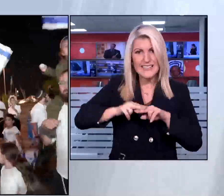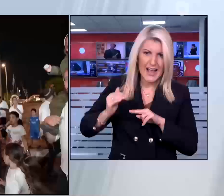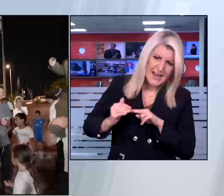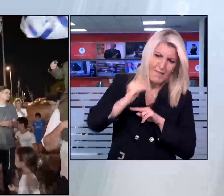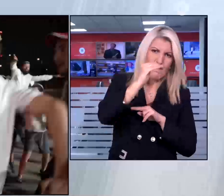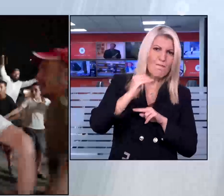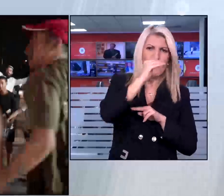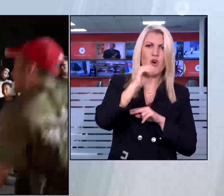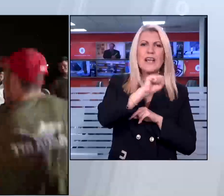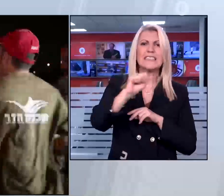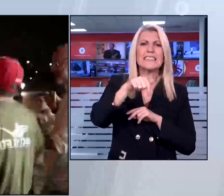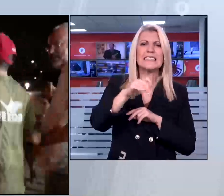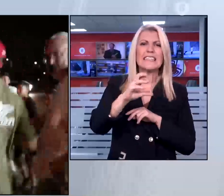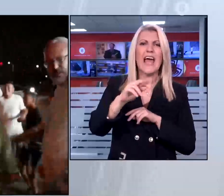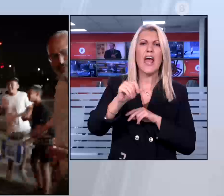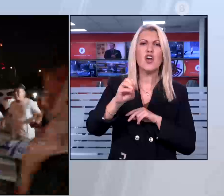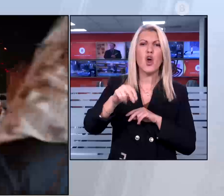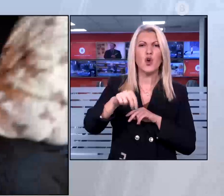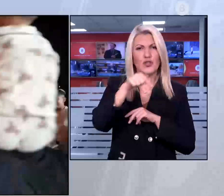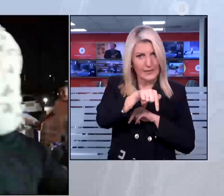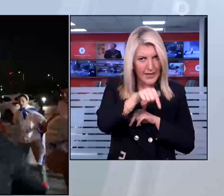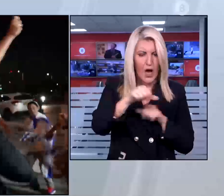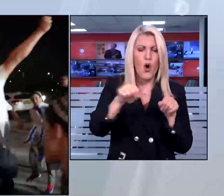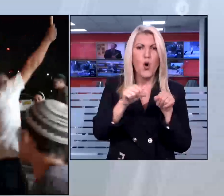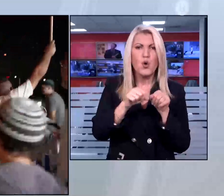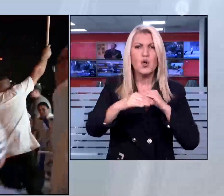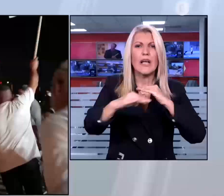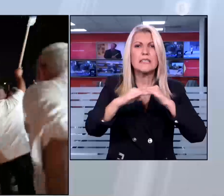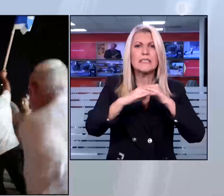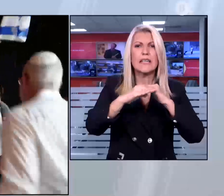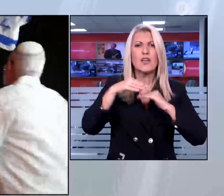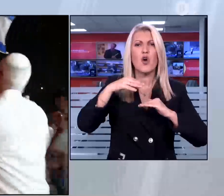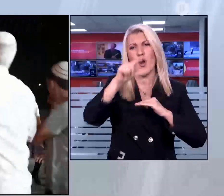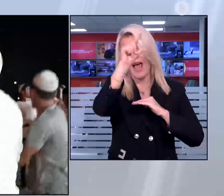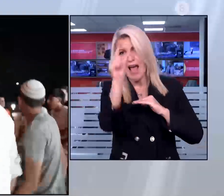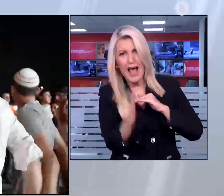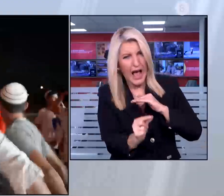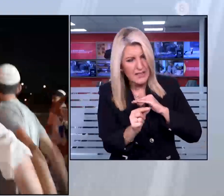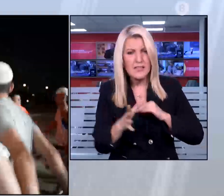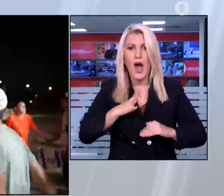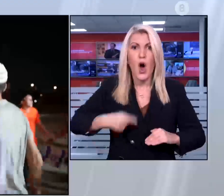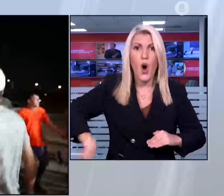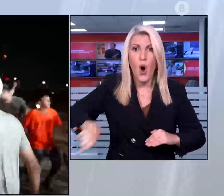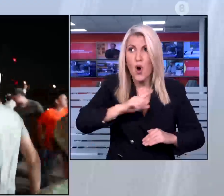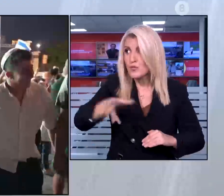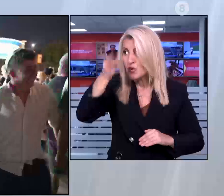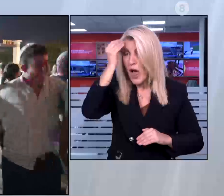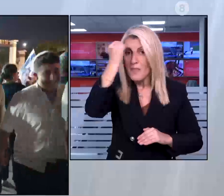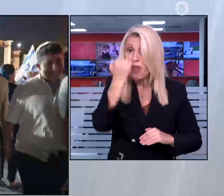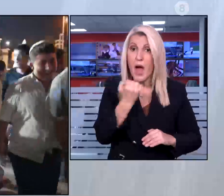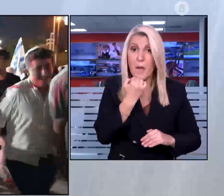Στις Δερότ, πολύ κοντά στα σύνορα με τη Γάζα και συχνό στόχο των πυράβλων της Χαμάς, ο κόσμος έχει στήσει γλέντι στους δρόμους.